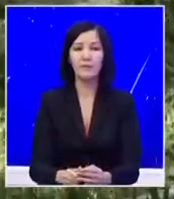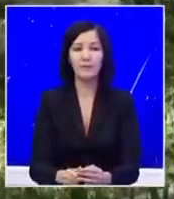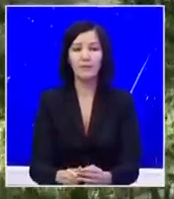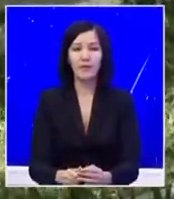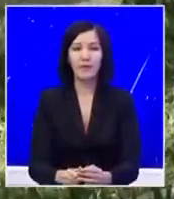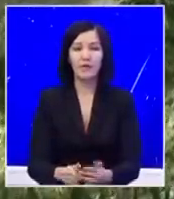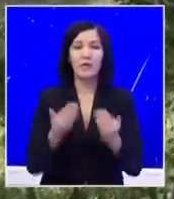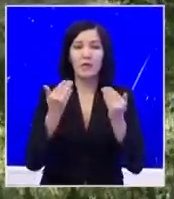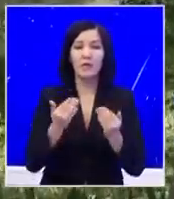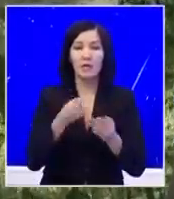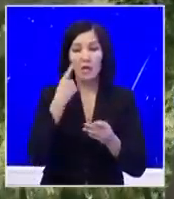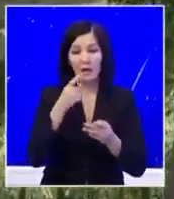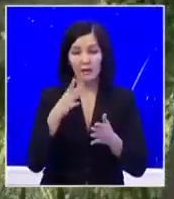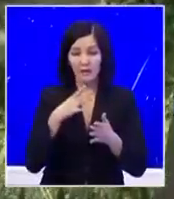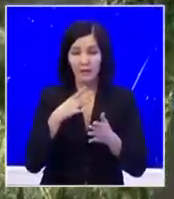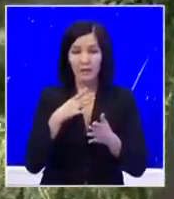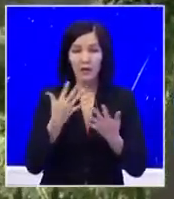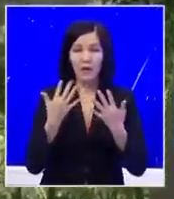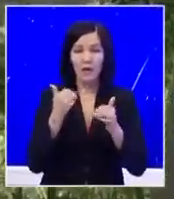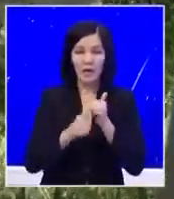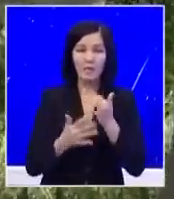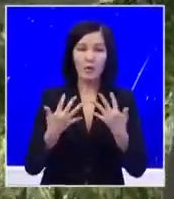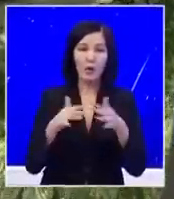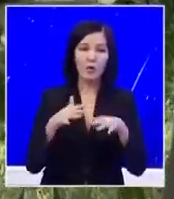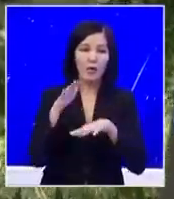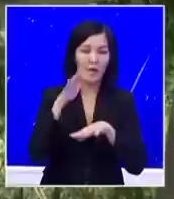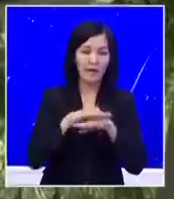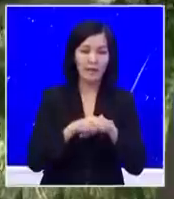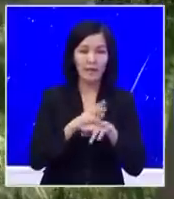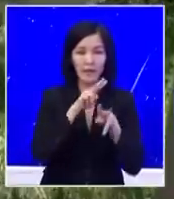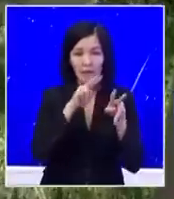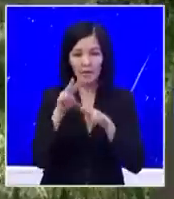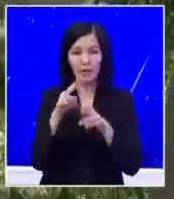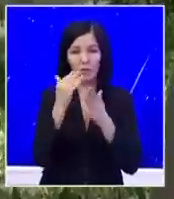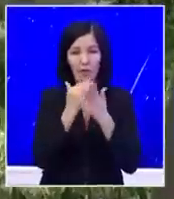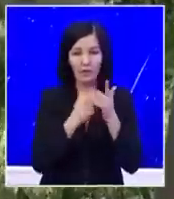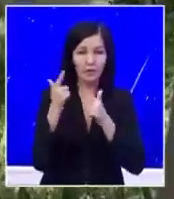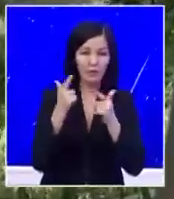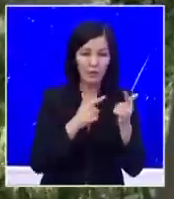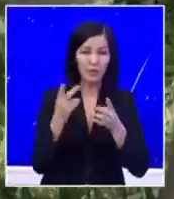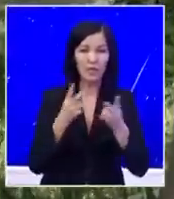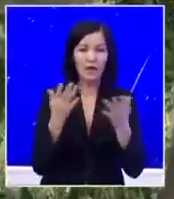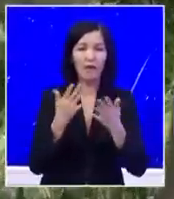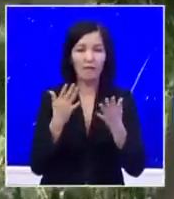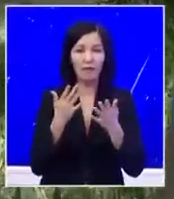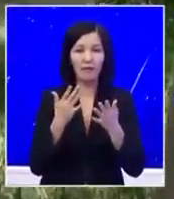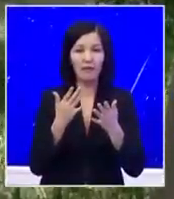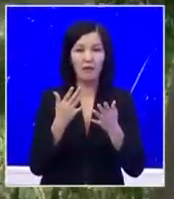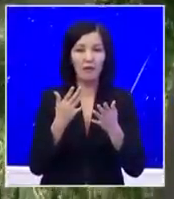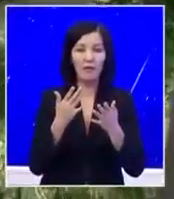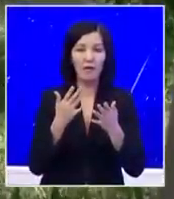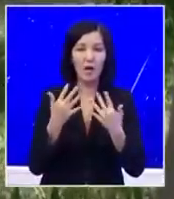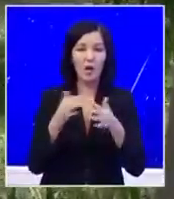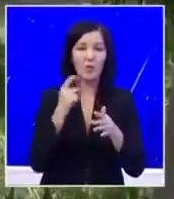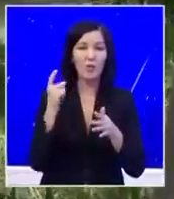Жаңа айттық, әрбір ауыл әкімі қарау керек, график жасау керек, қай кезде қандай шаруашылық